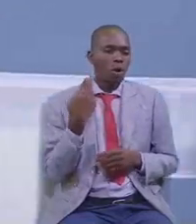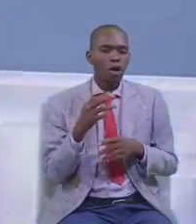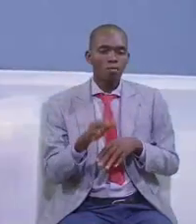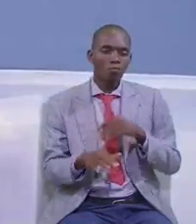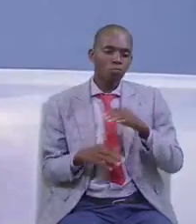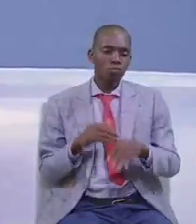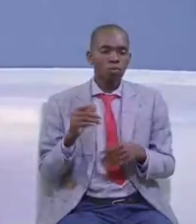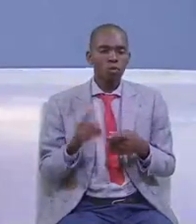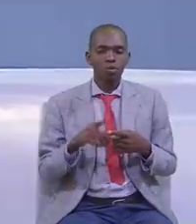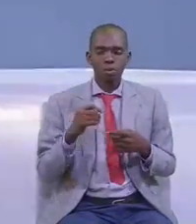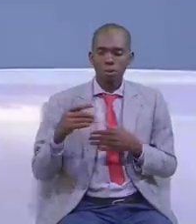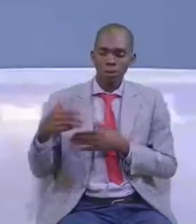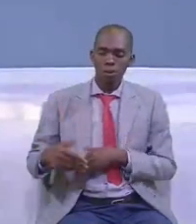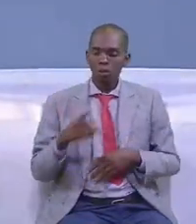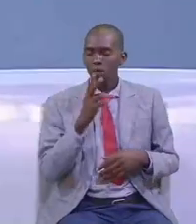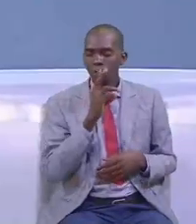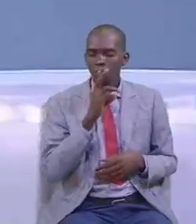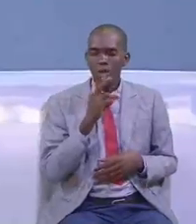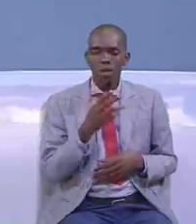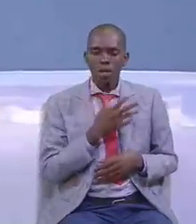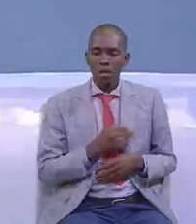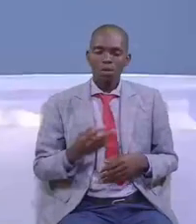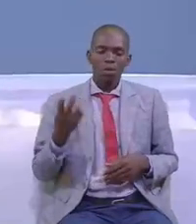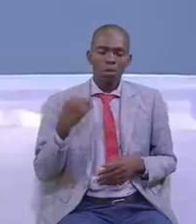pêchaient. Ils pêchaient, ils pêchaient, ils pêchaient.